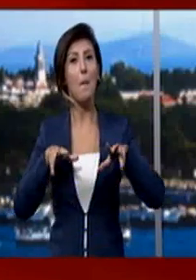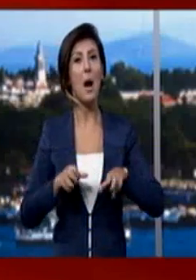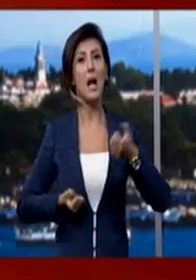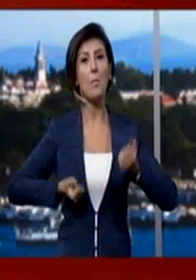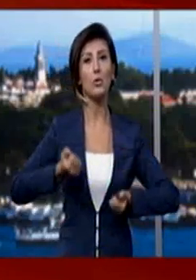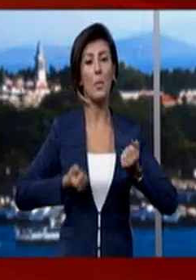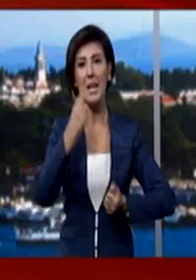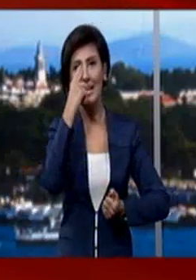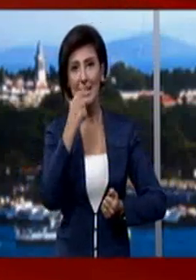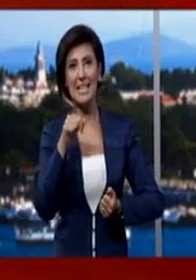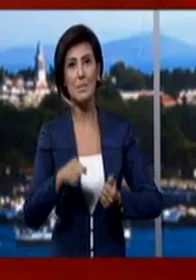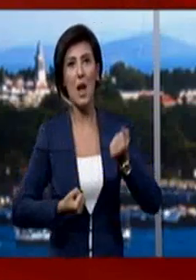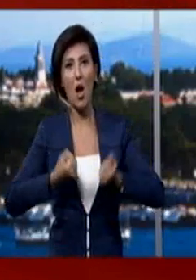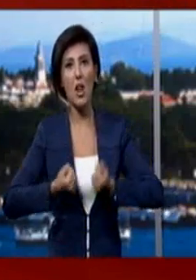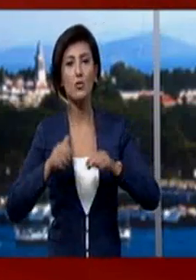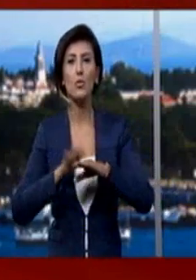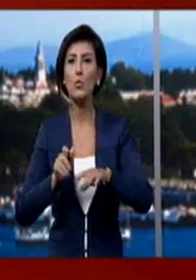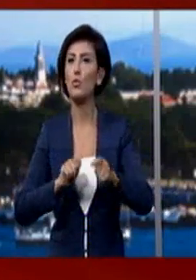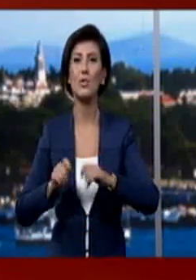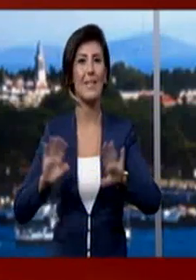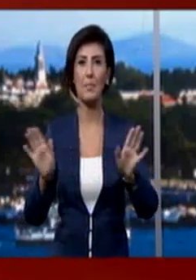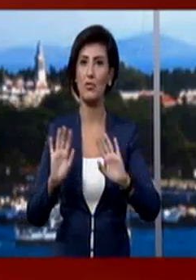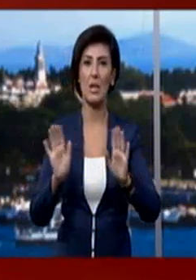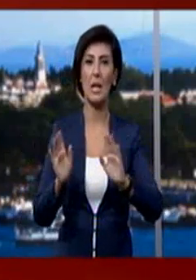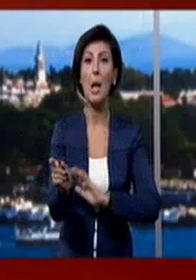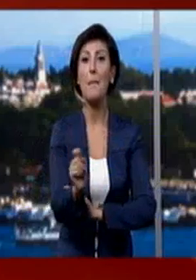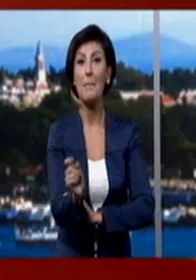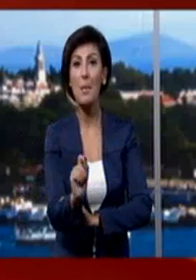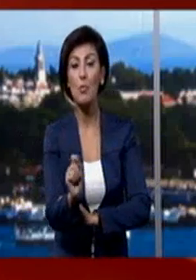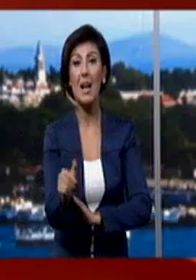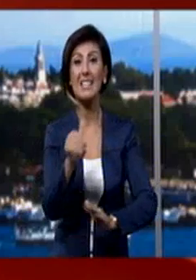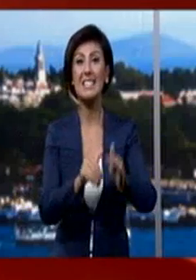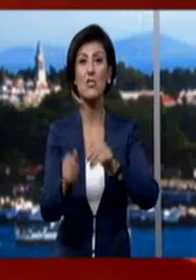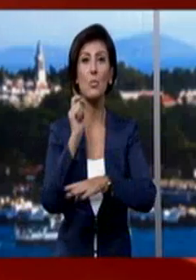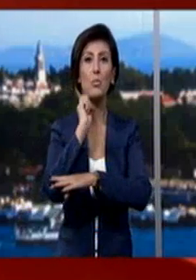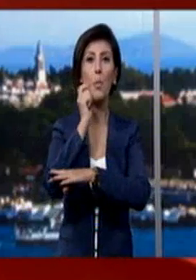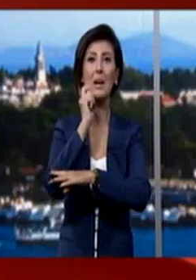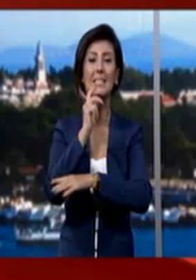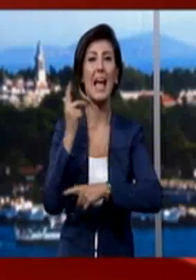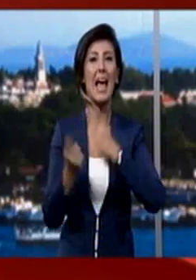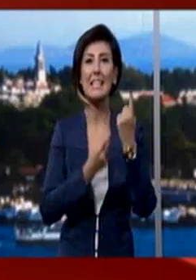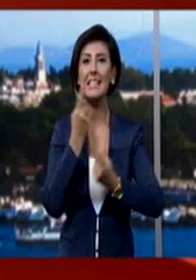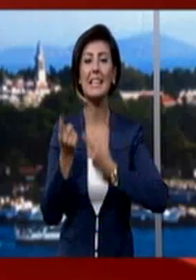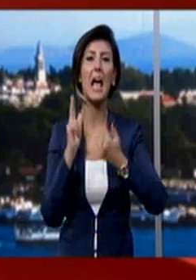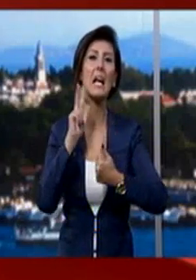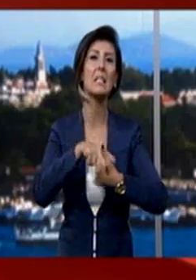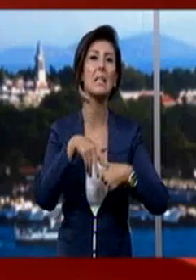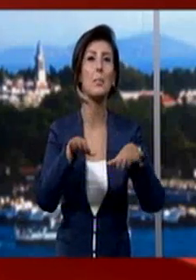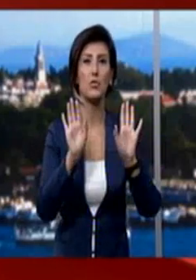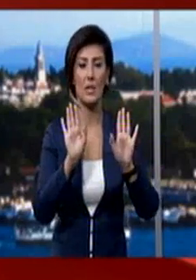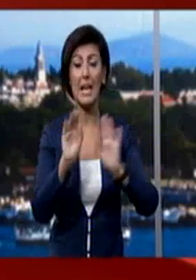makam otomobilleri ve resmi araçları kullanamayacak. Memurlar seçim propagandası etkinliklerine